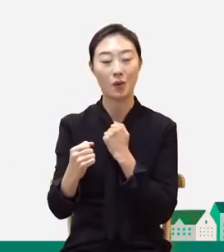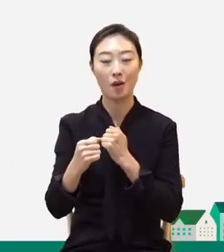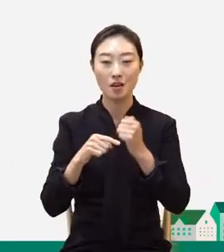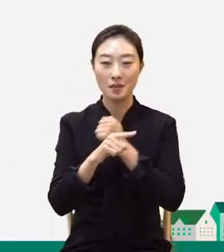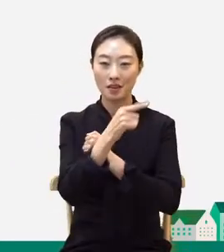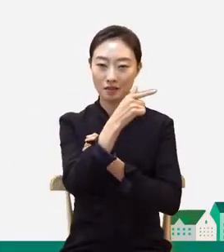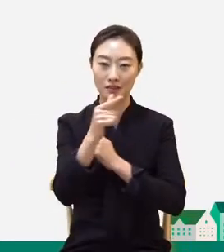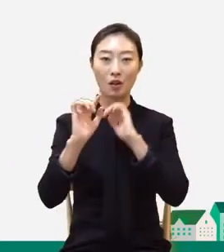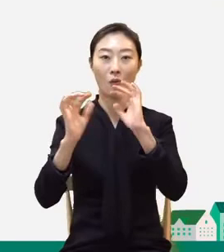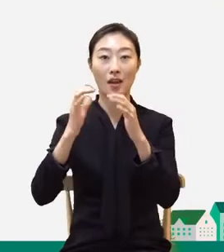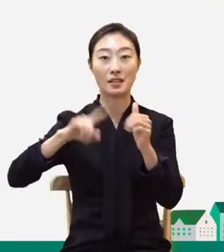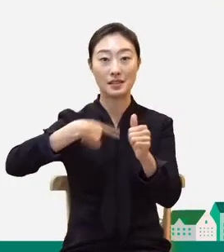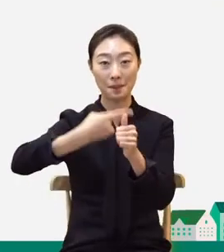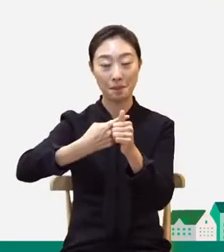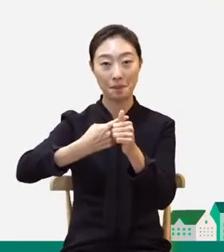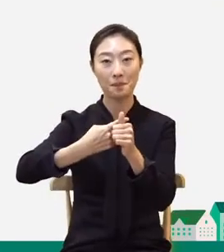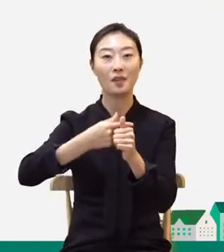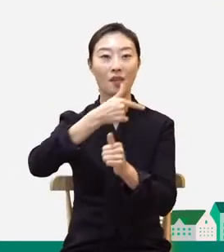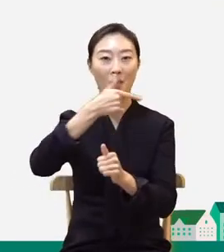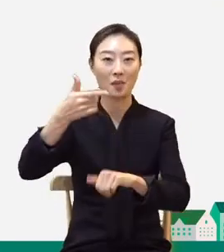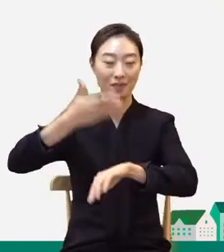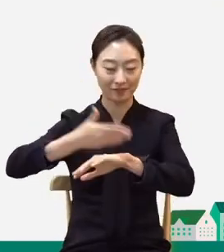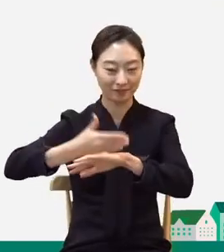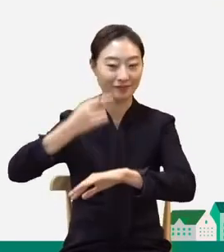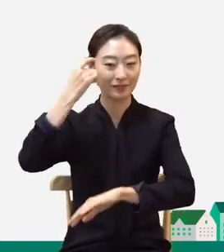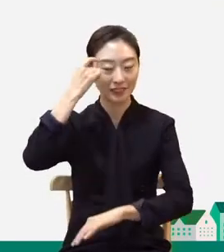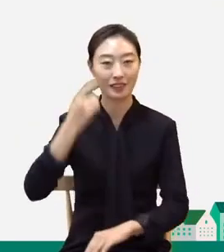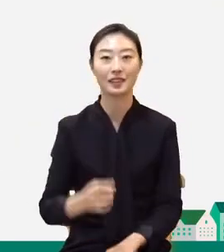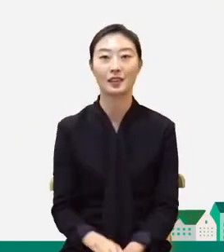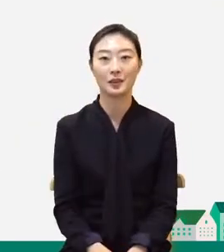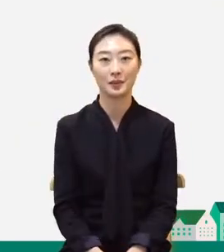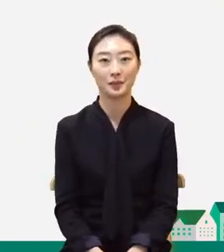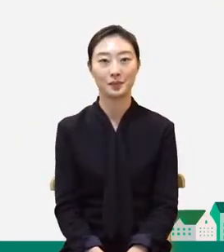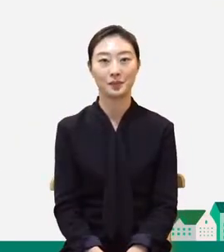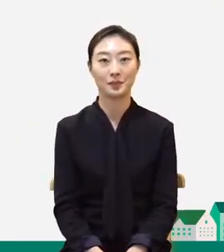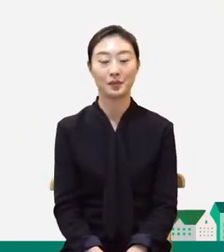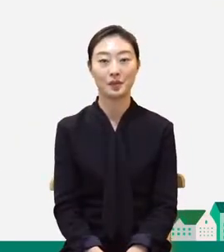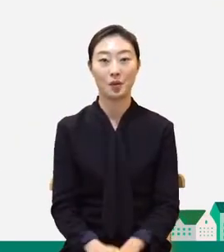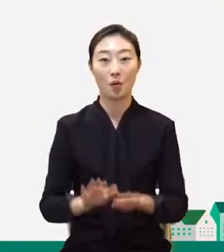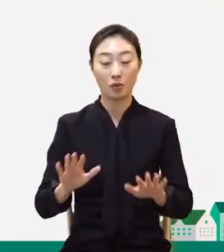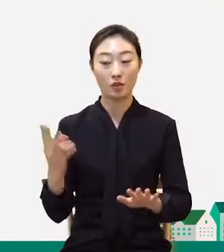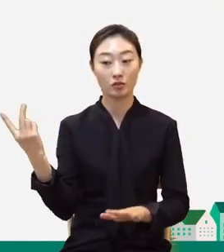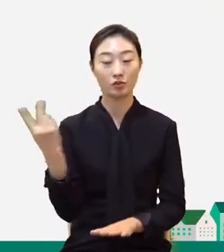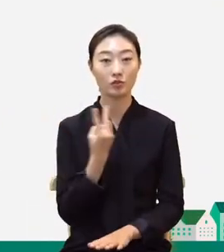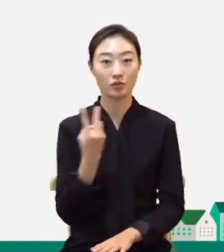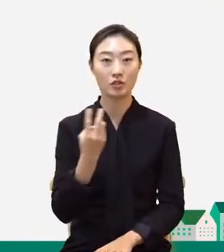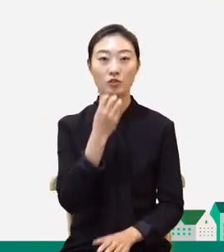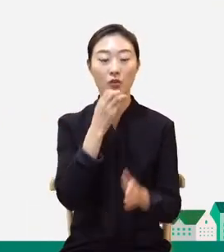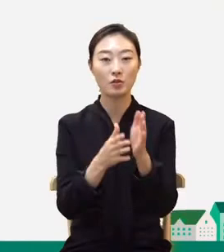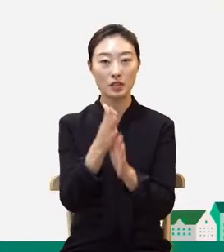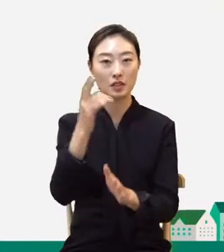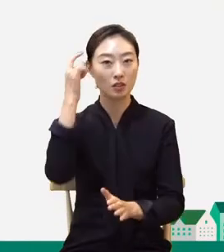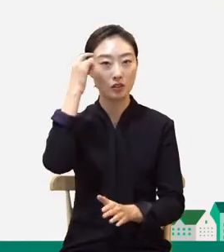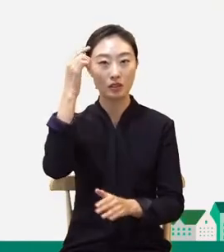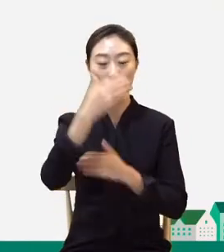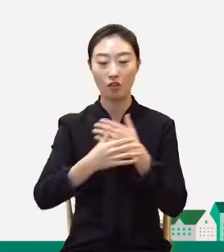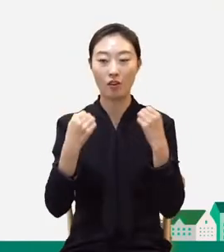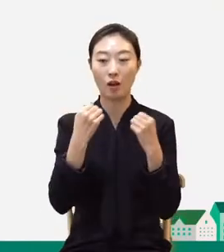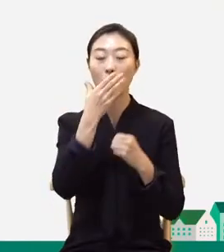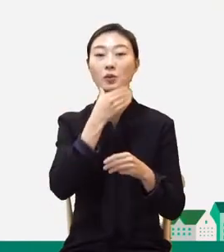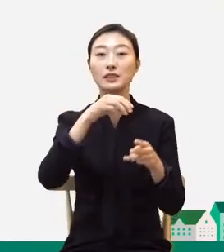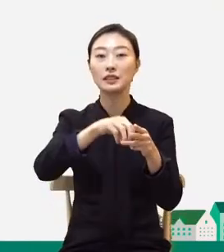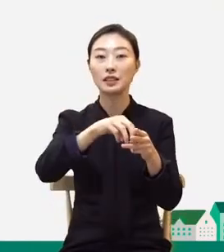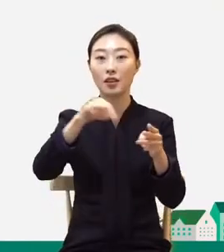컨퍼런스에 참여할 수 있게 되어서 굉장히 감사하게 생각하고 있고요. 오늘 저희는 저희 서울시